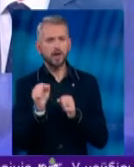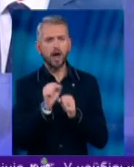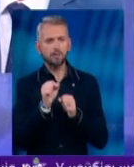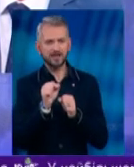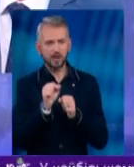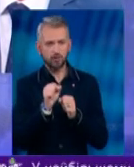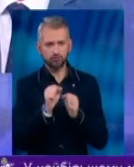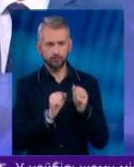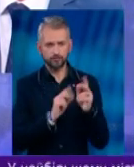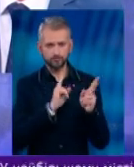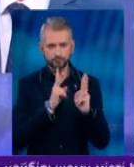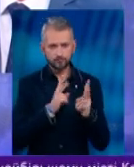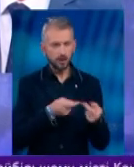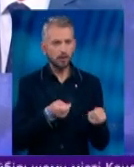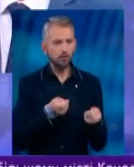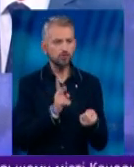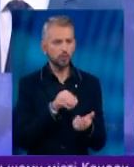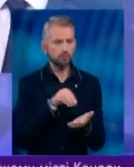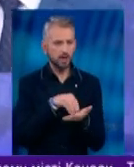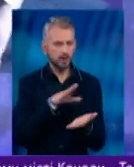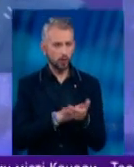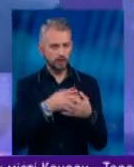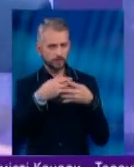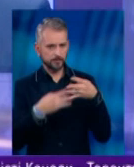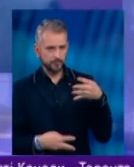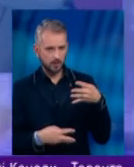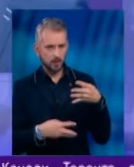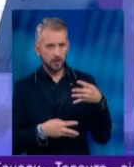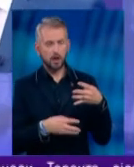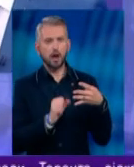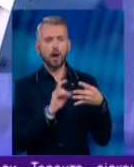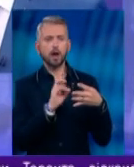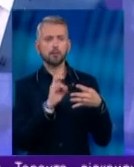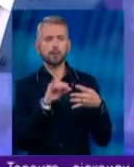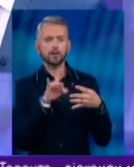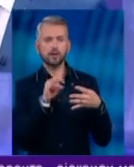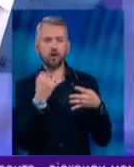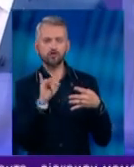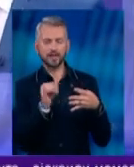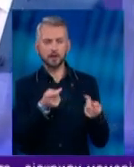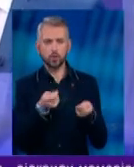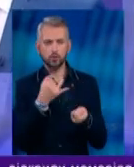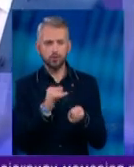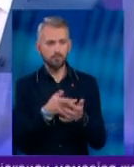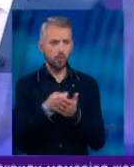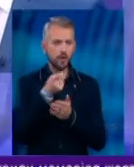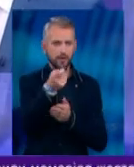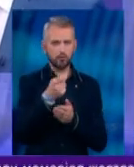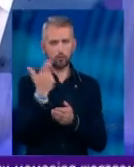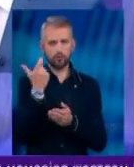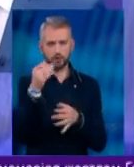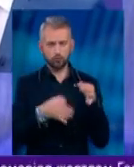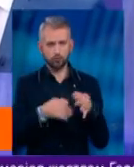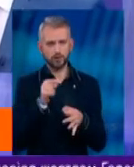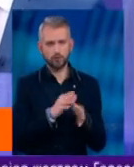керуючого, який зареєстрований в відповідному реєстрі арбітражних керуючих України, подаєте до господарського суду на